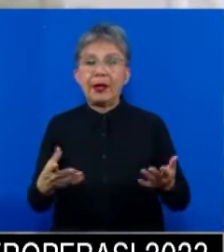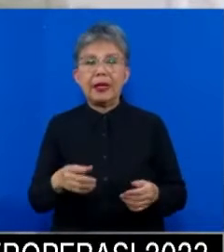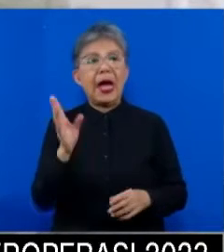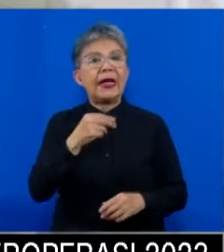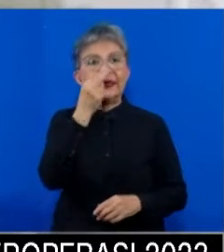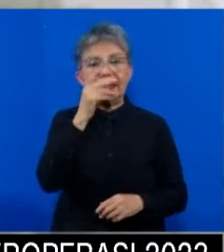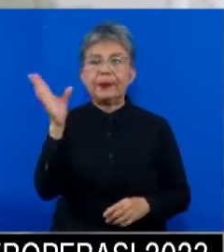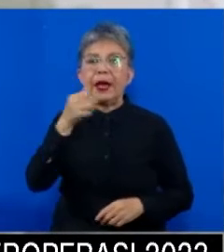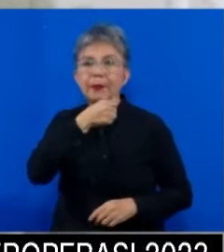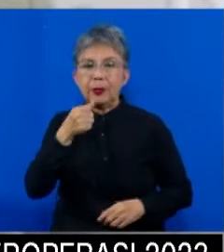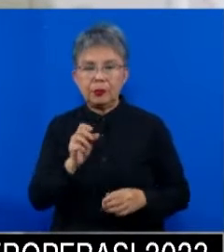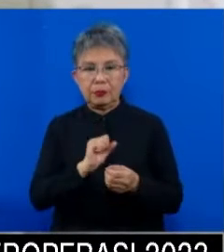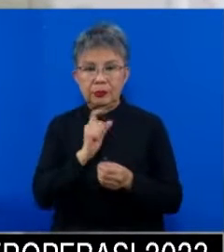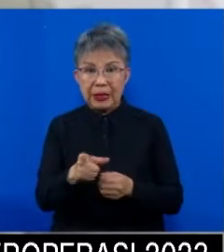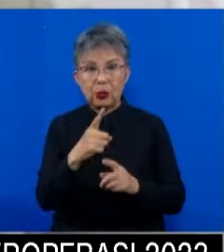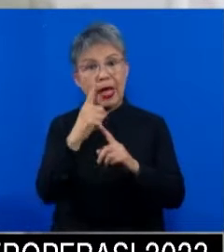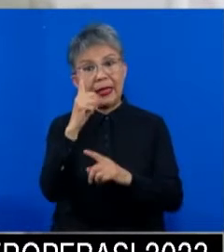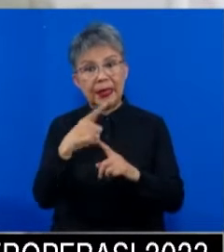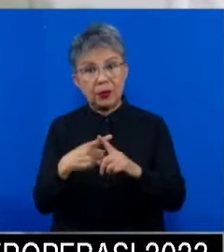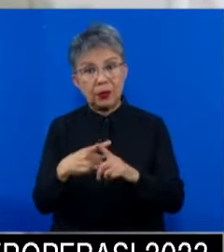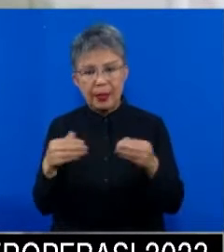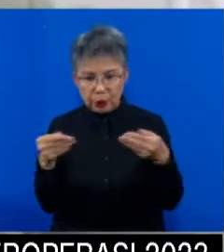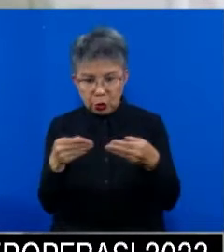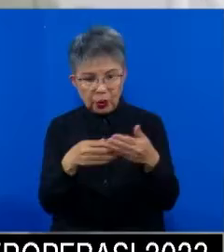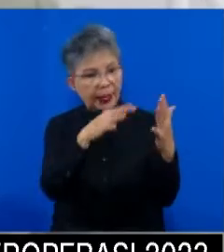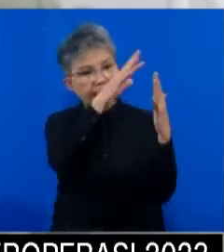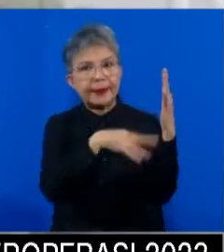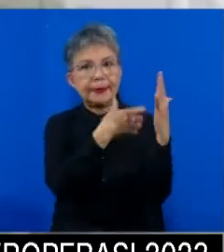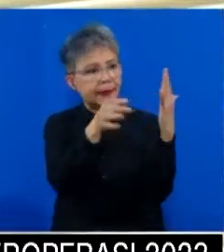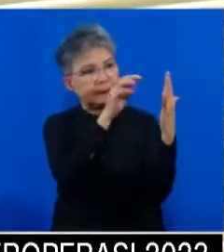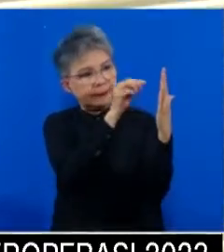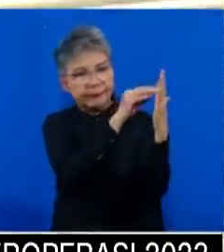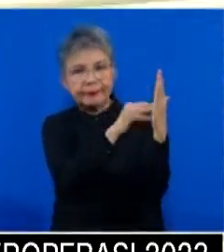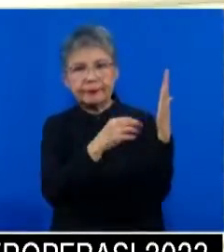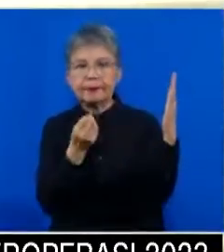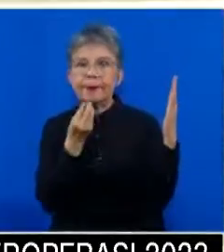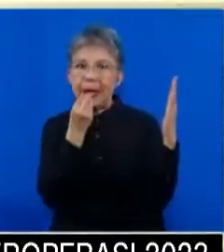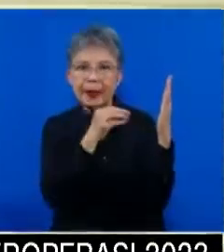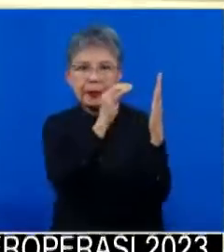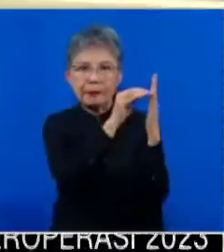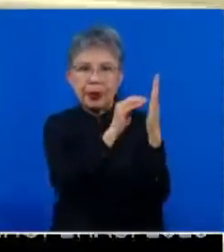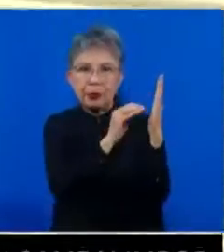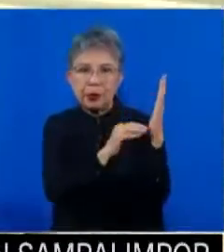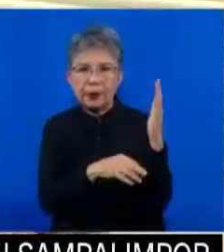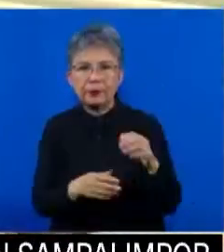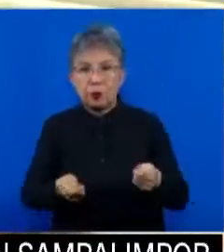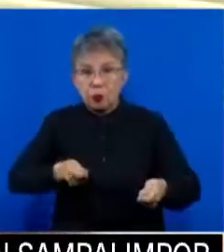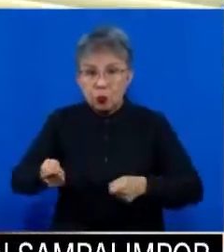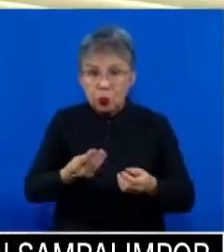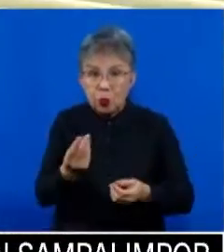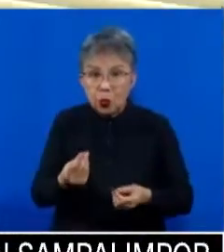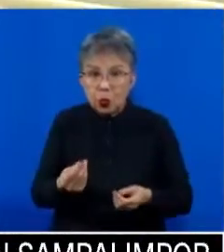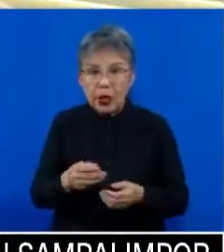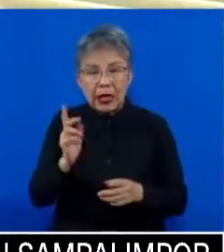Minggu. Belanja sekali, tapi sesuai dengan apa yang mau dimasak. Selain mengelola pengeluaran, kesulitan